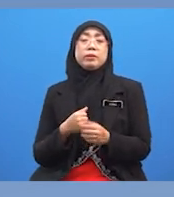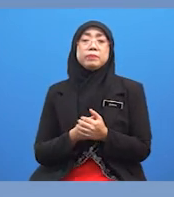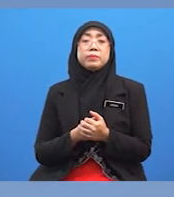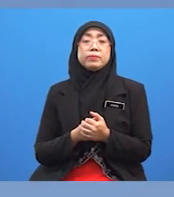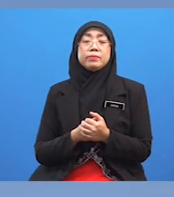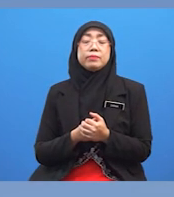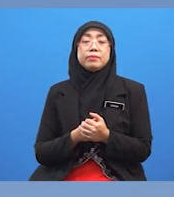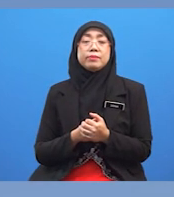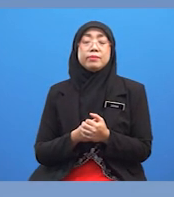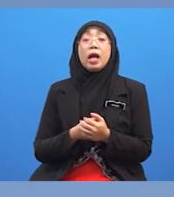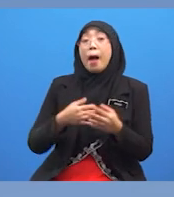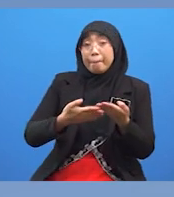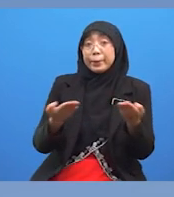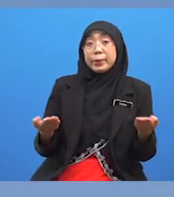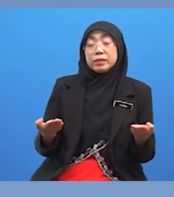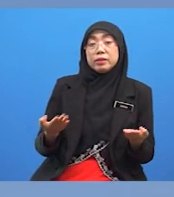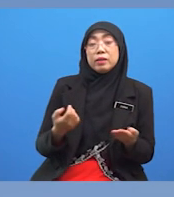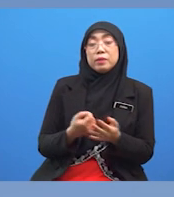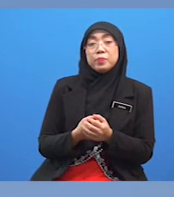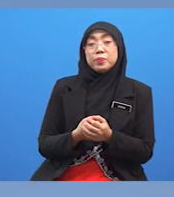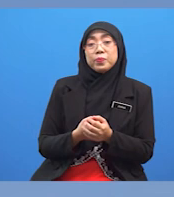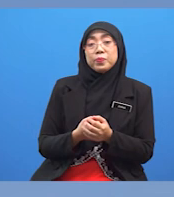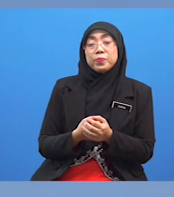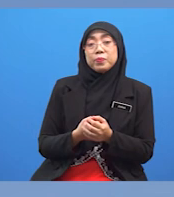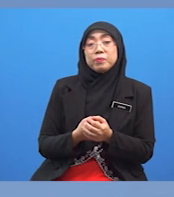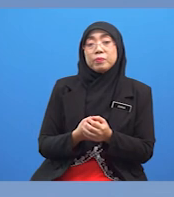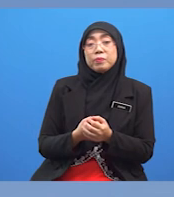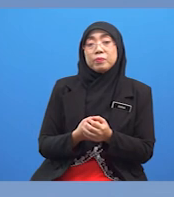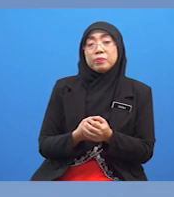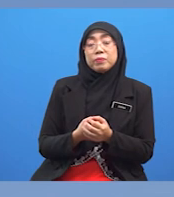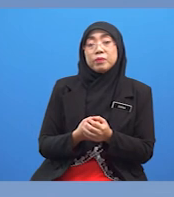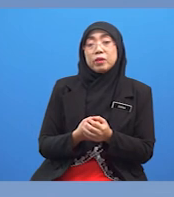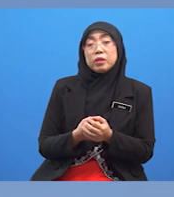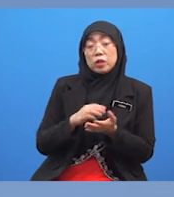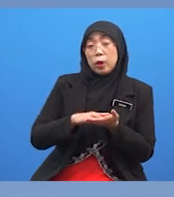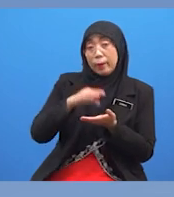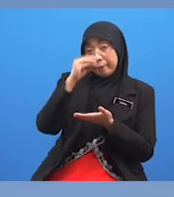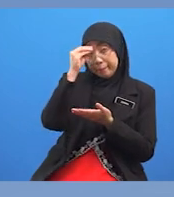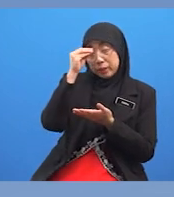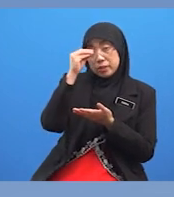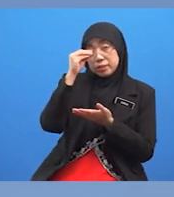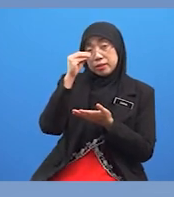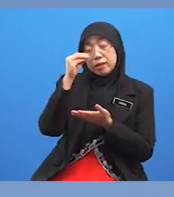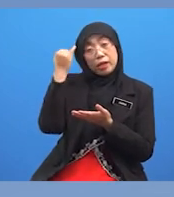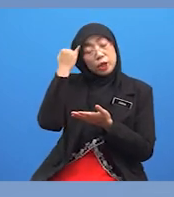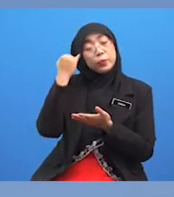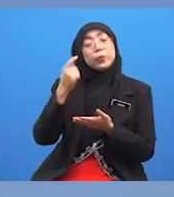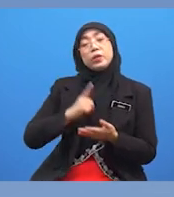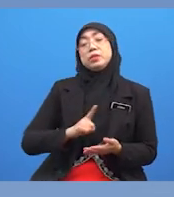Para pelajar sekalian, aspek keagamaan yang kelima ialah menuntut ilmu agama dan mengajarkannya.